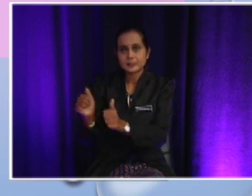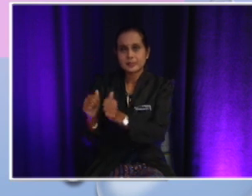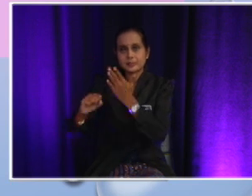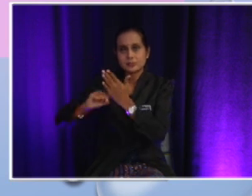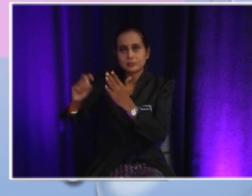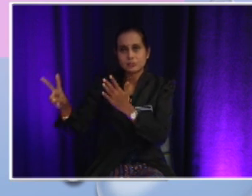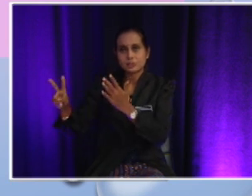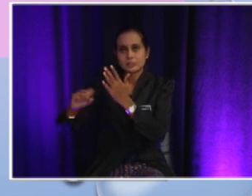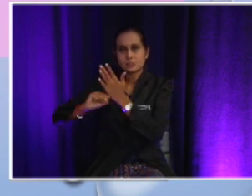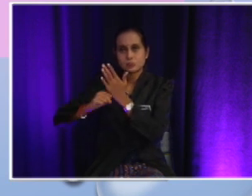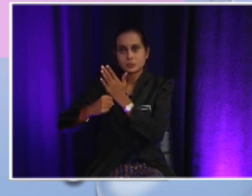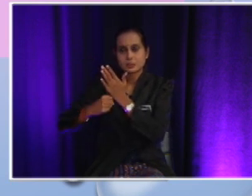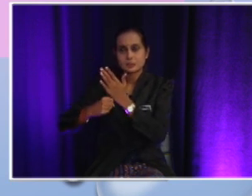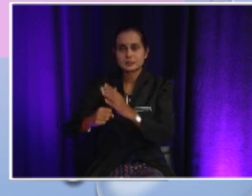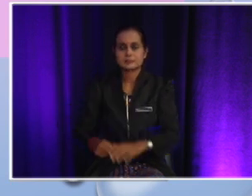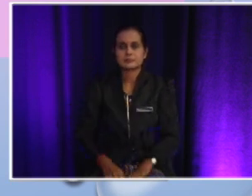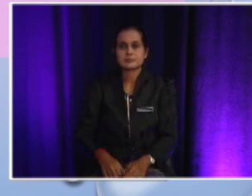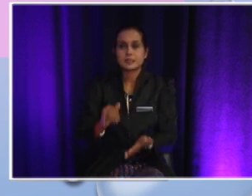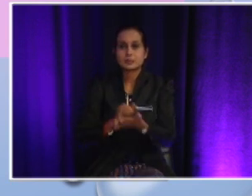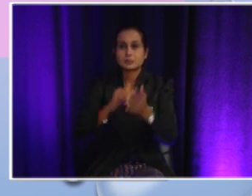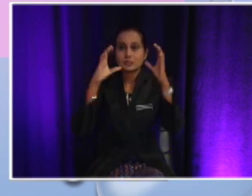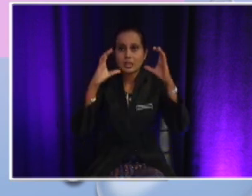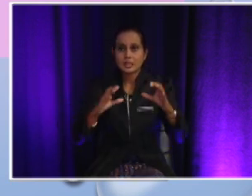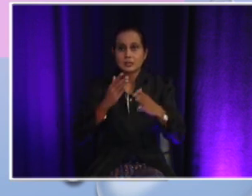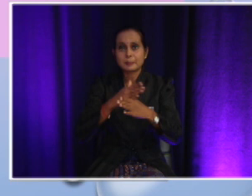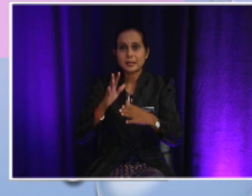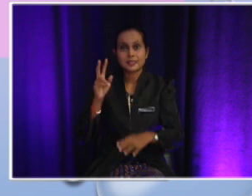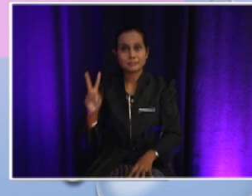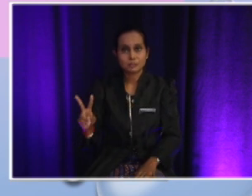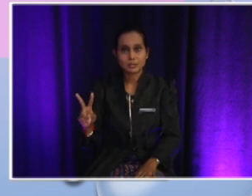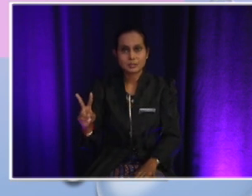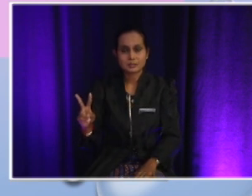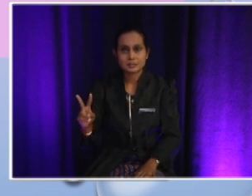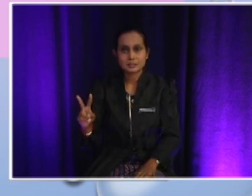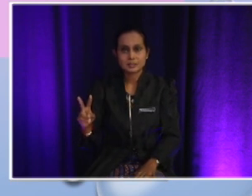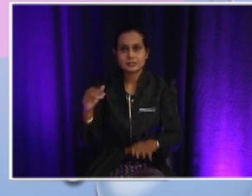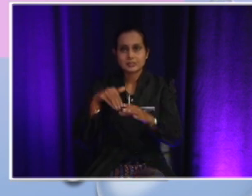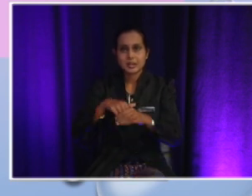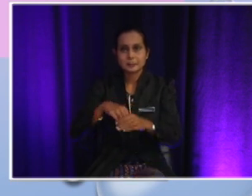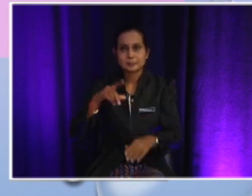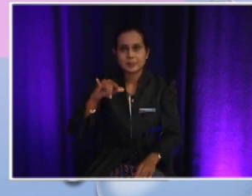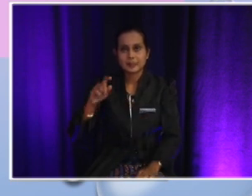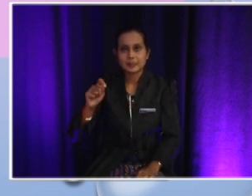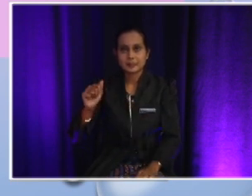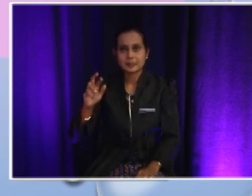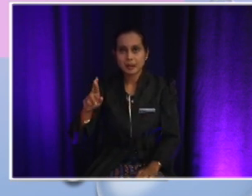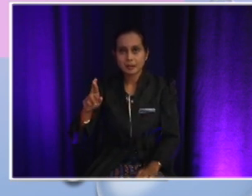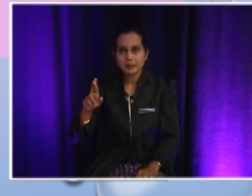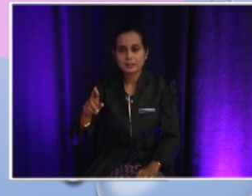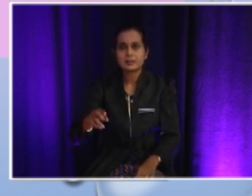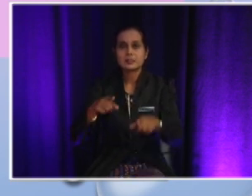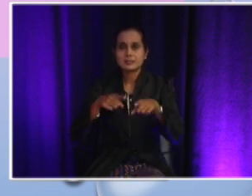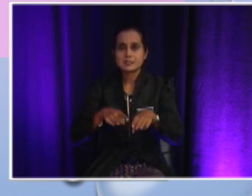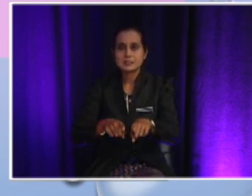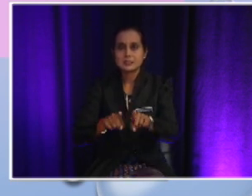Itu adalah kaedah pembahagi voltan. Kita jumpa dalam lita siri saja. Okey,